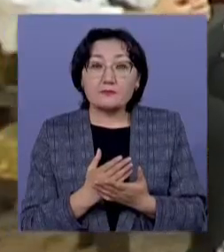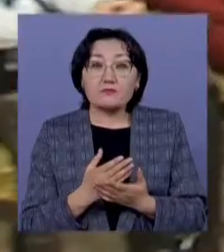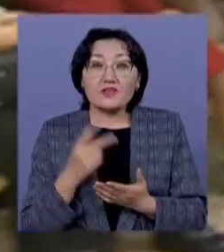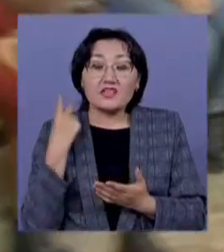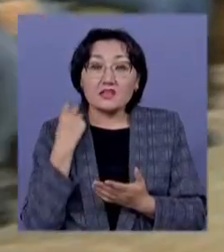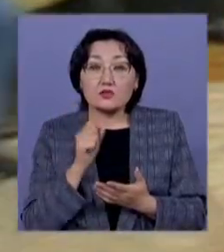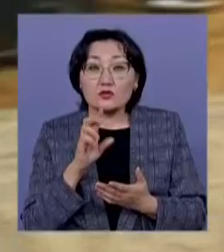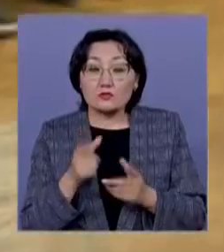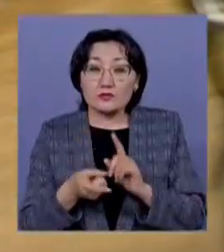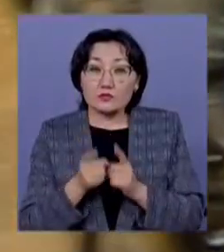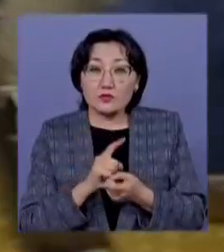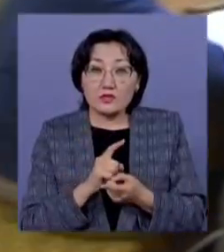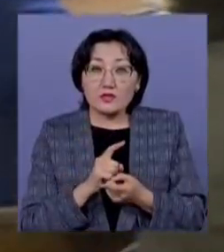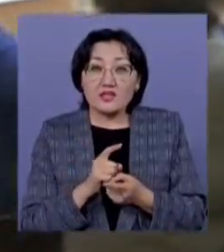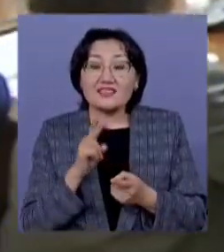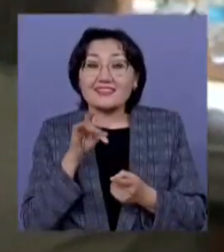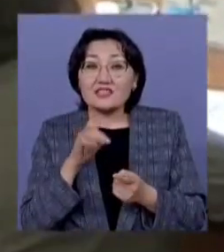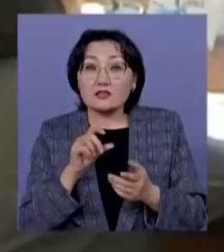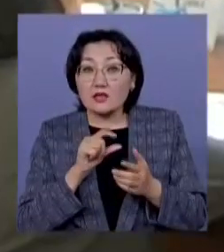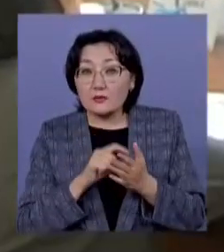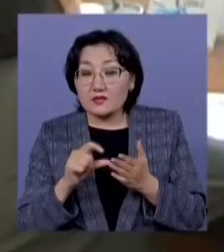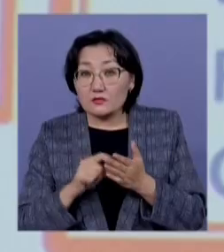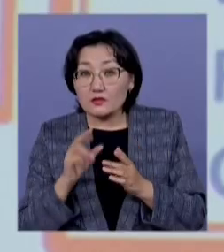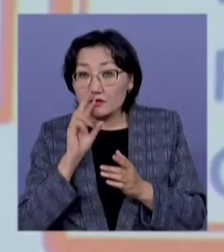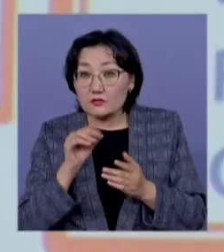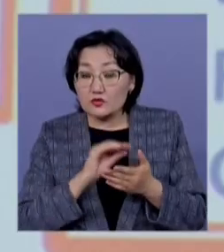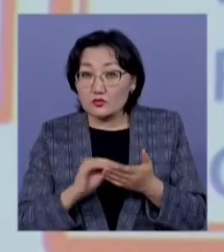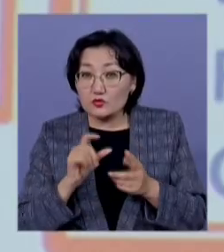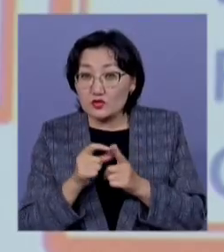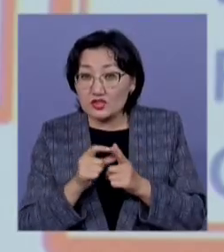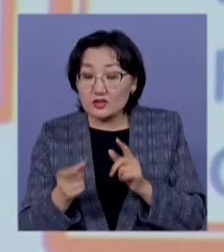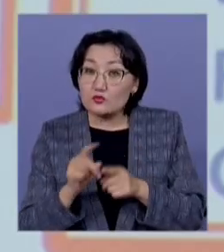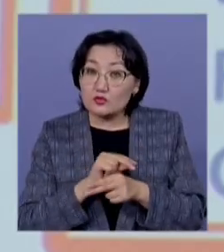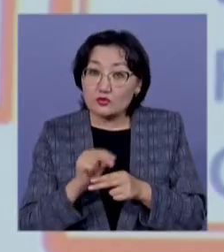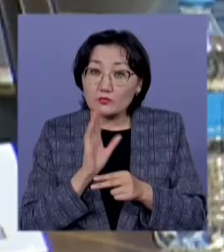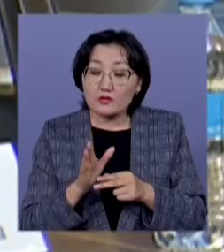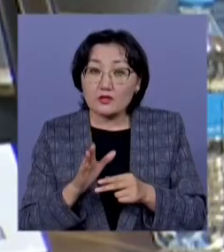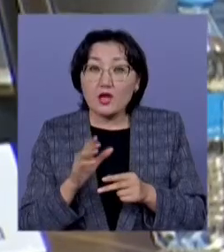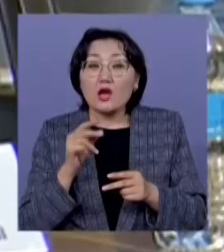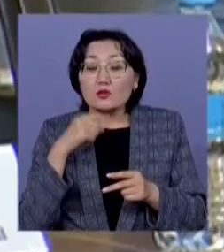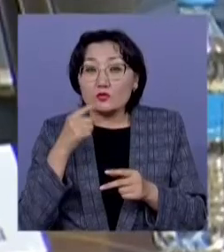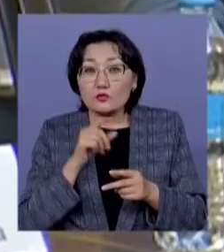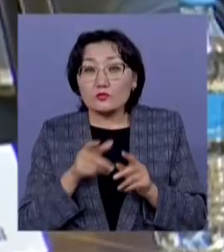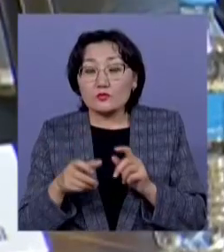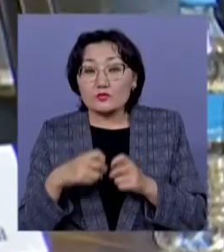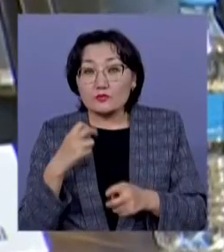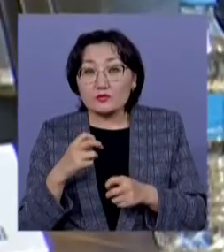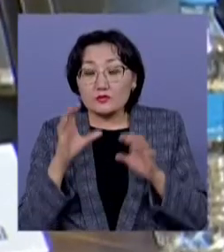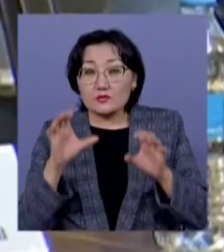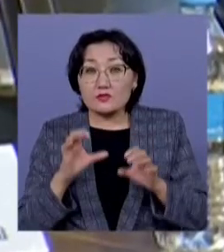Латын әліпбиіне көшу кирилл қарпімен жазылған қате сөздердің барлығын түзейді дейді мамандар. Тілдің бұзылған заңдылығын